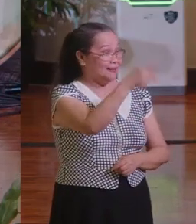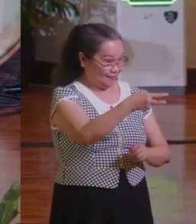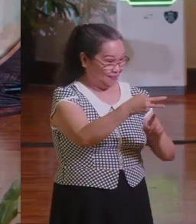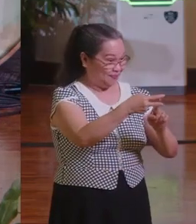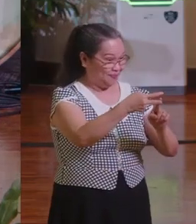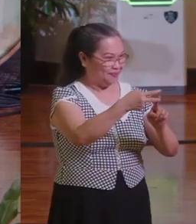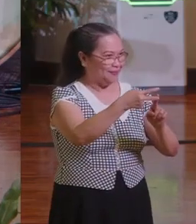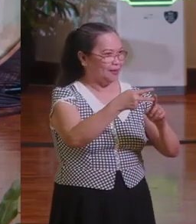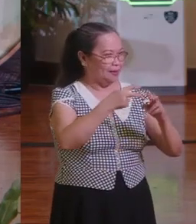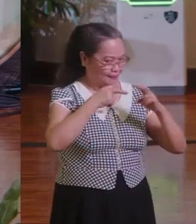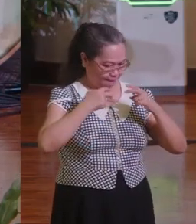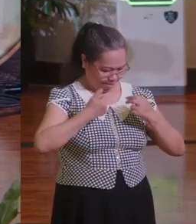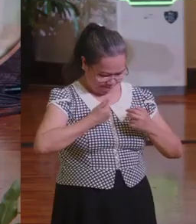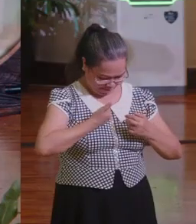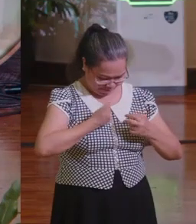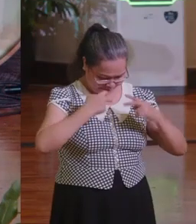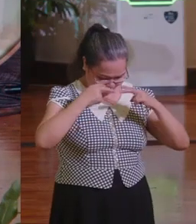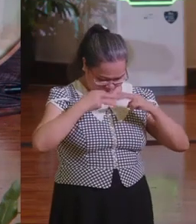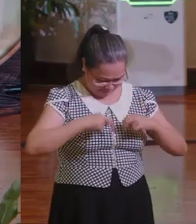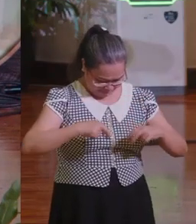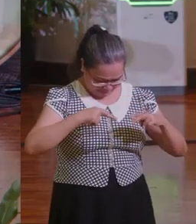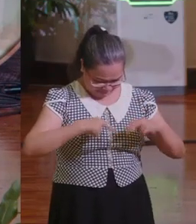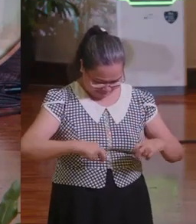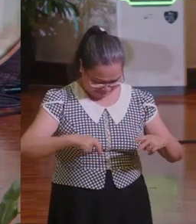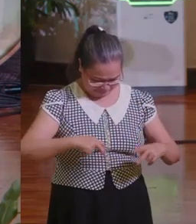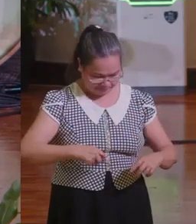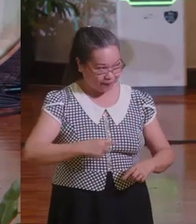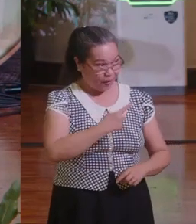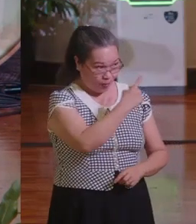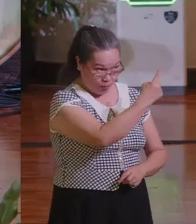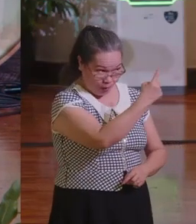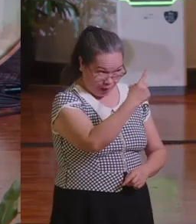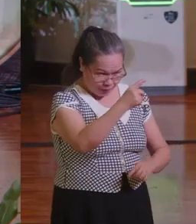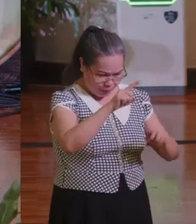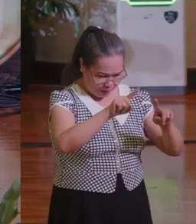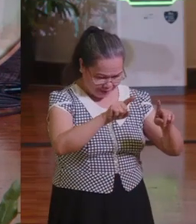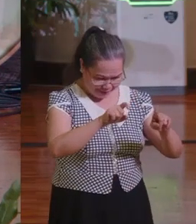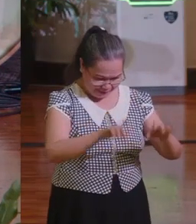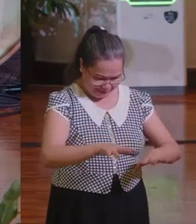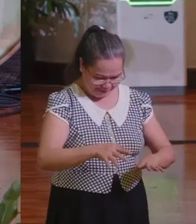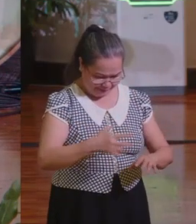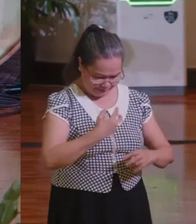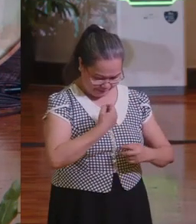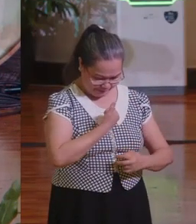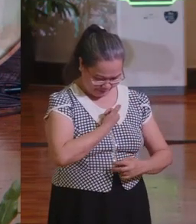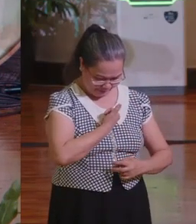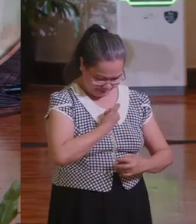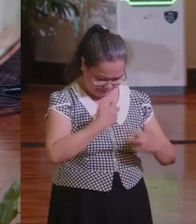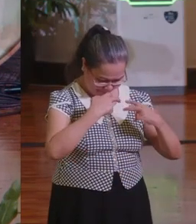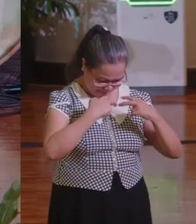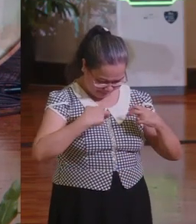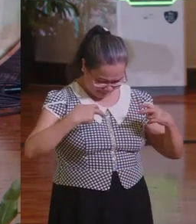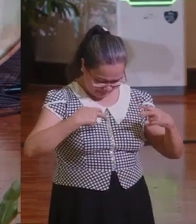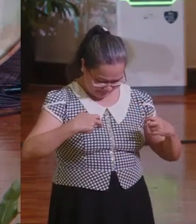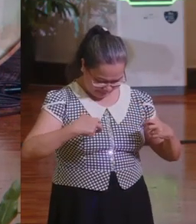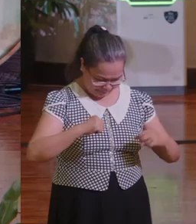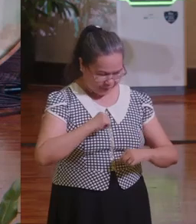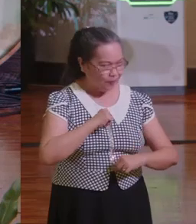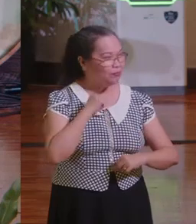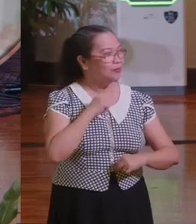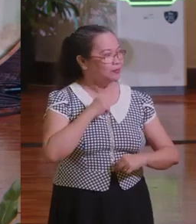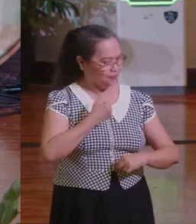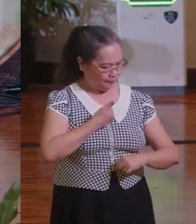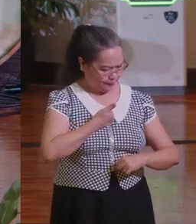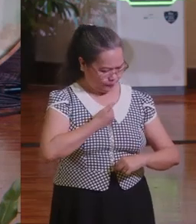Sabi ng ating teksto, but let each one test his own work No? And then his reason to boast will be in